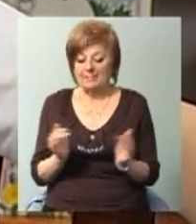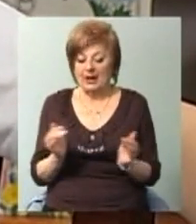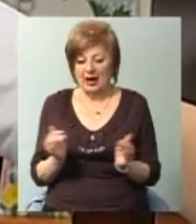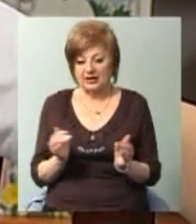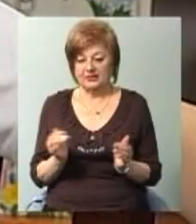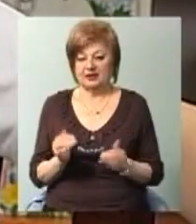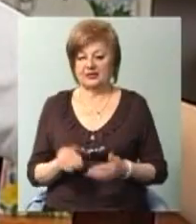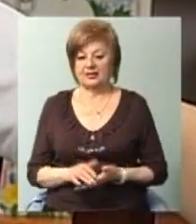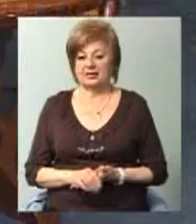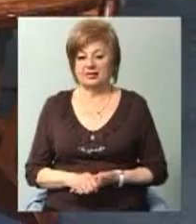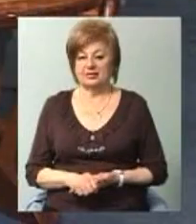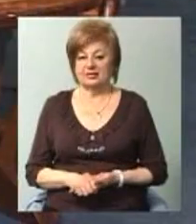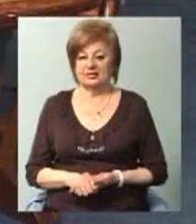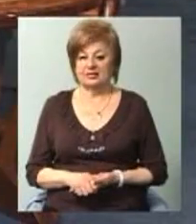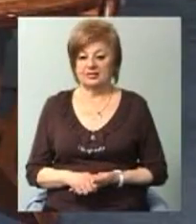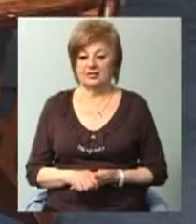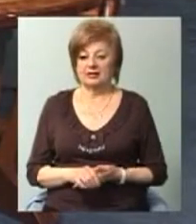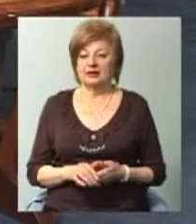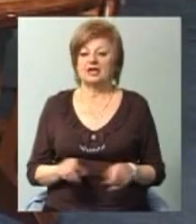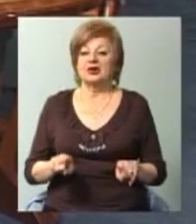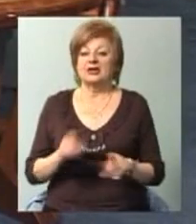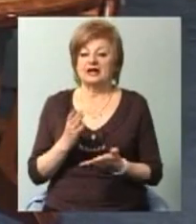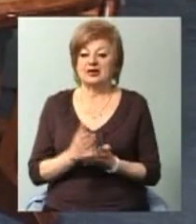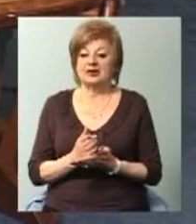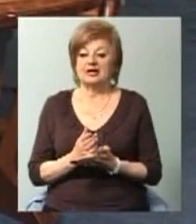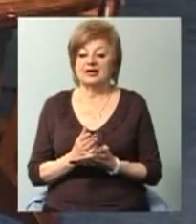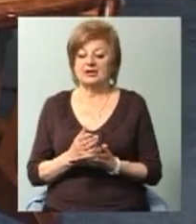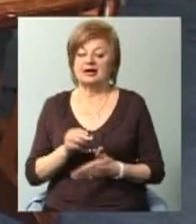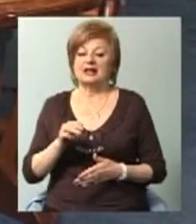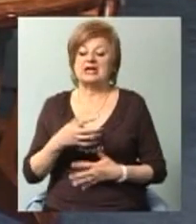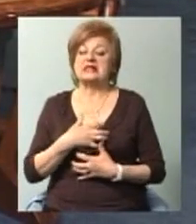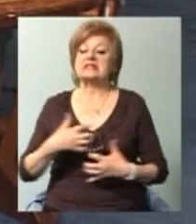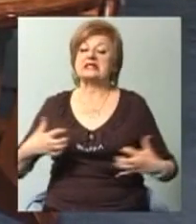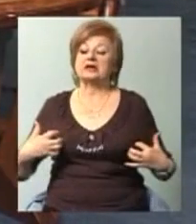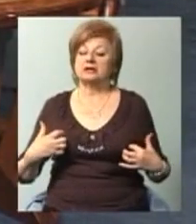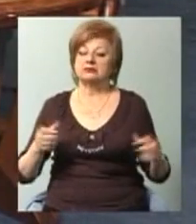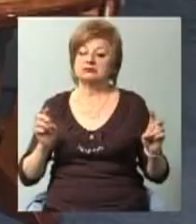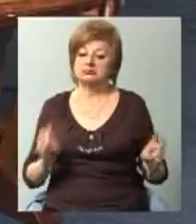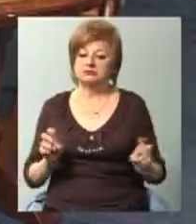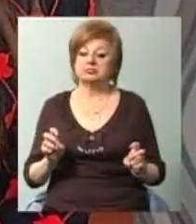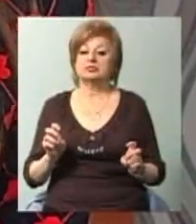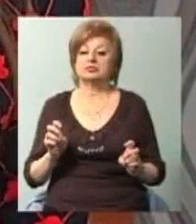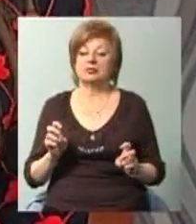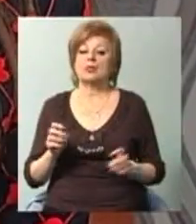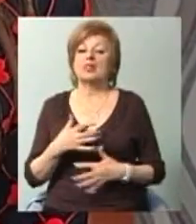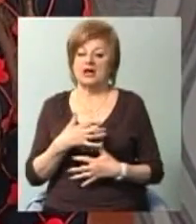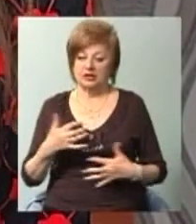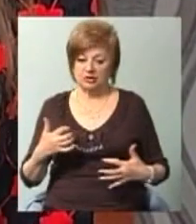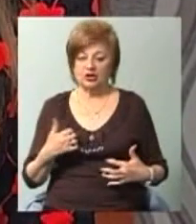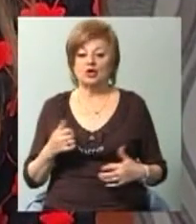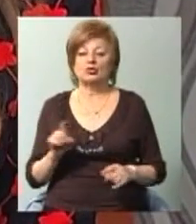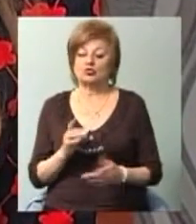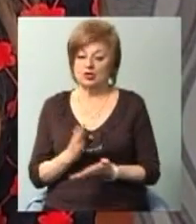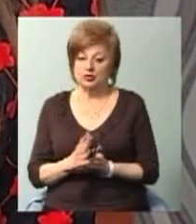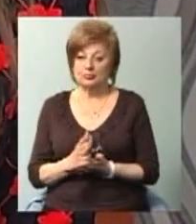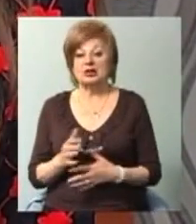Маленька. Я знаю, що є такий ще звір – бенгальський тигр. Чув про такий? Ні. Бенгальські тигри, вони дійсно існують.